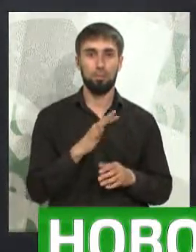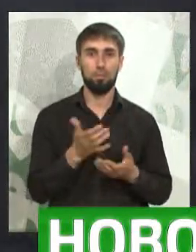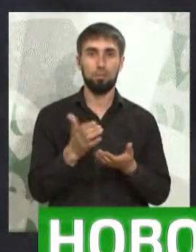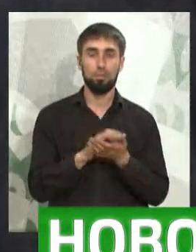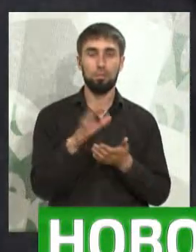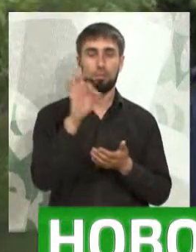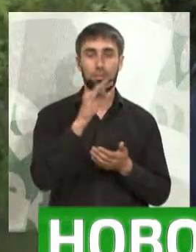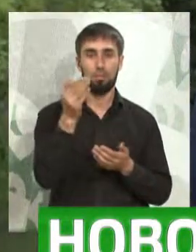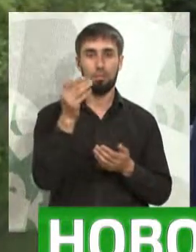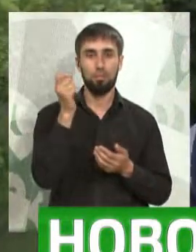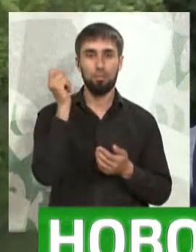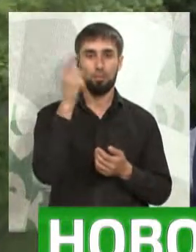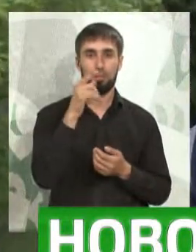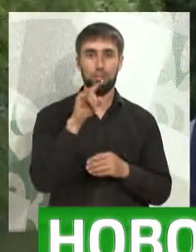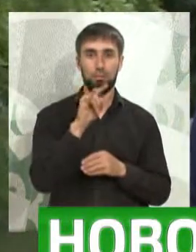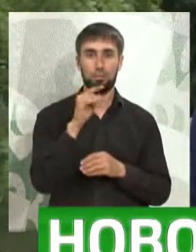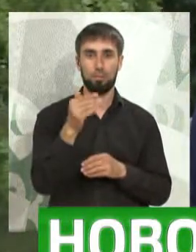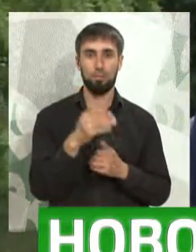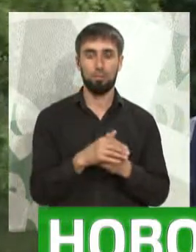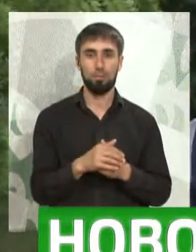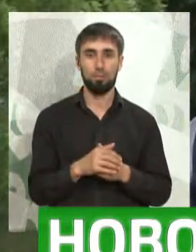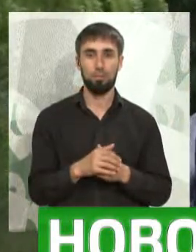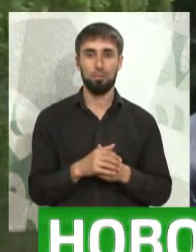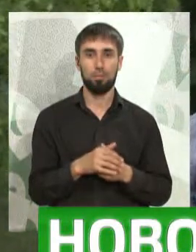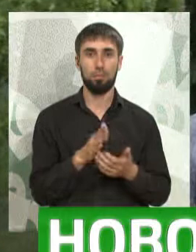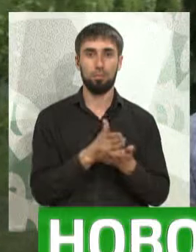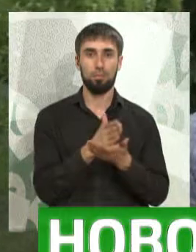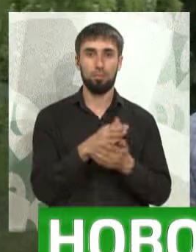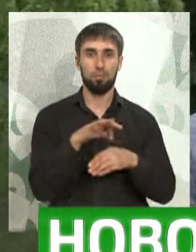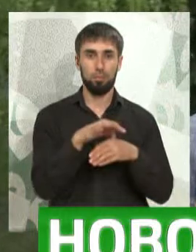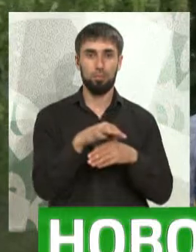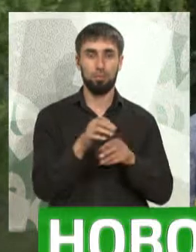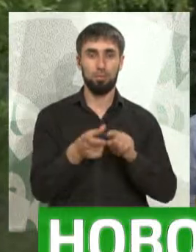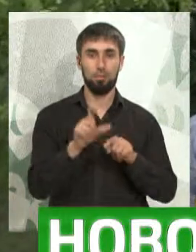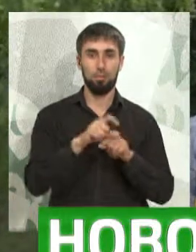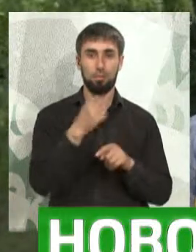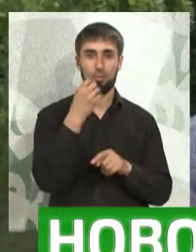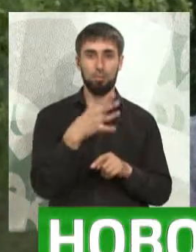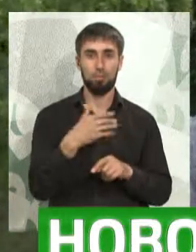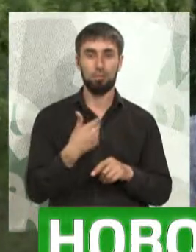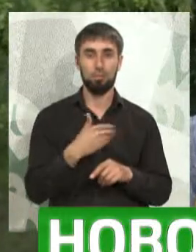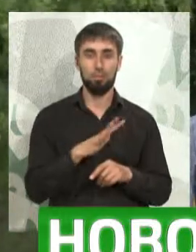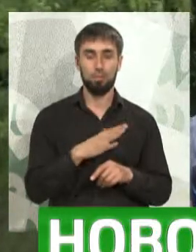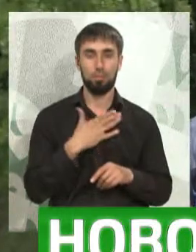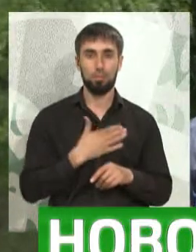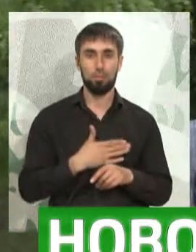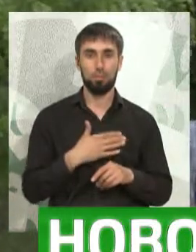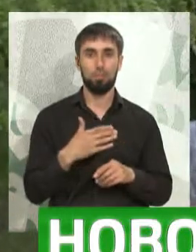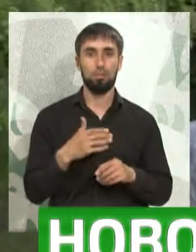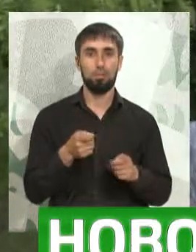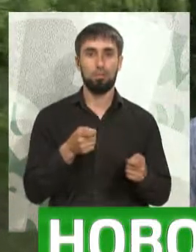азы авиации. Служба прошла очень хорошо. Нами были довольны